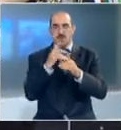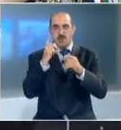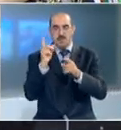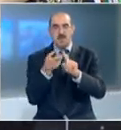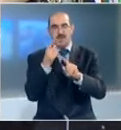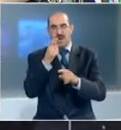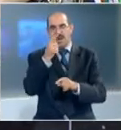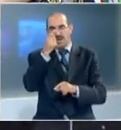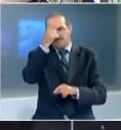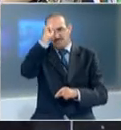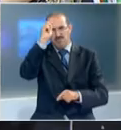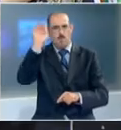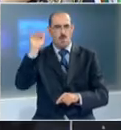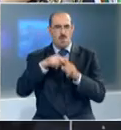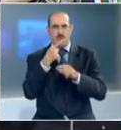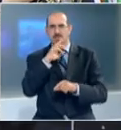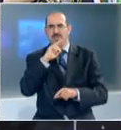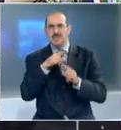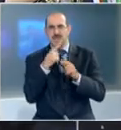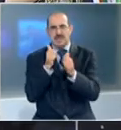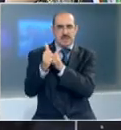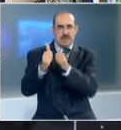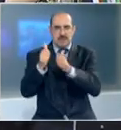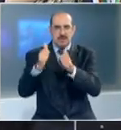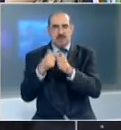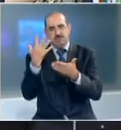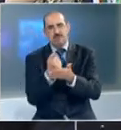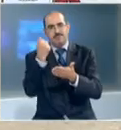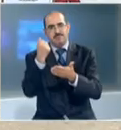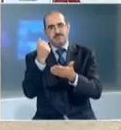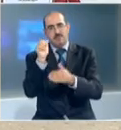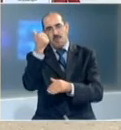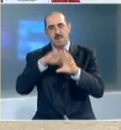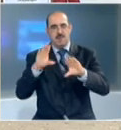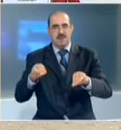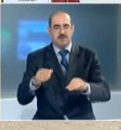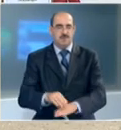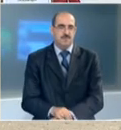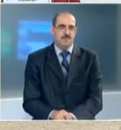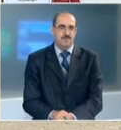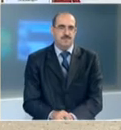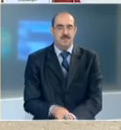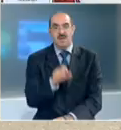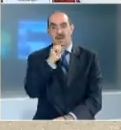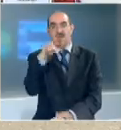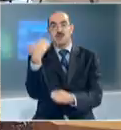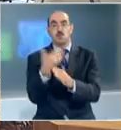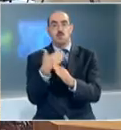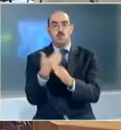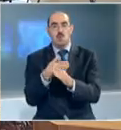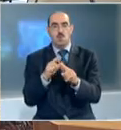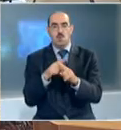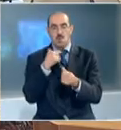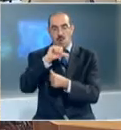تنافس قوي، وإحنا في الأخر عرفنا كيفاش نفوزوا بالمرتبة الأولى. لتختتم في الأخير